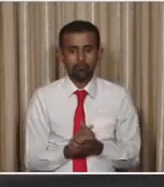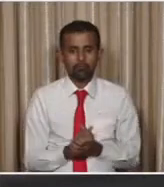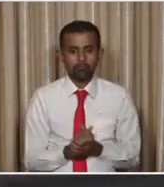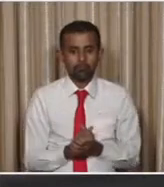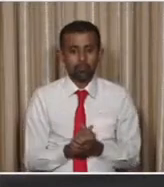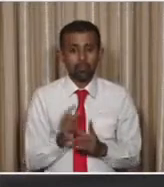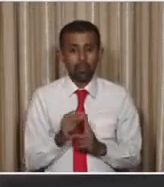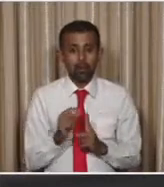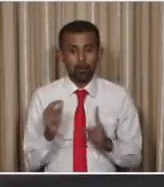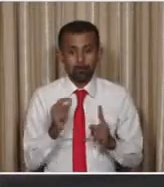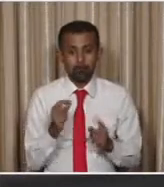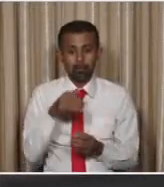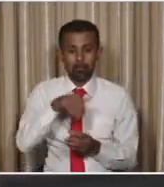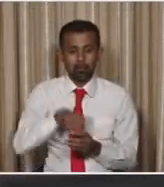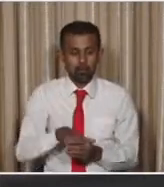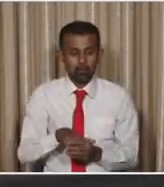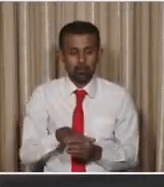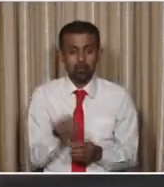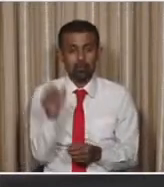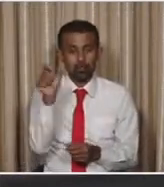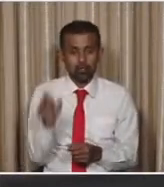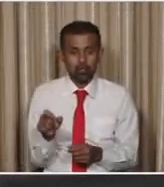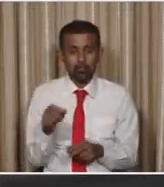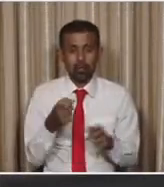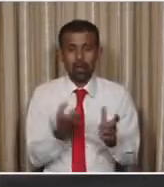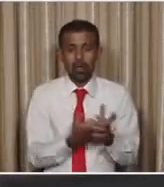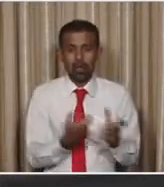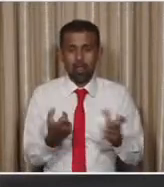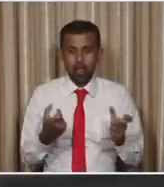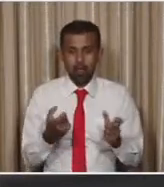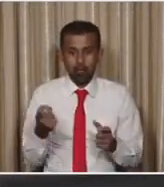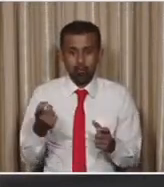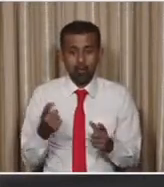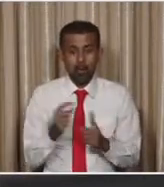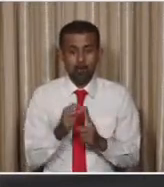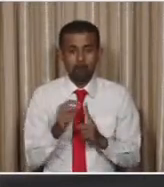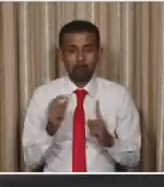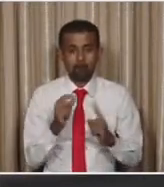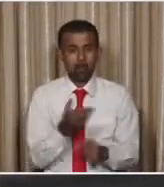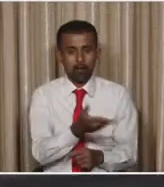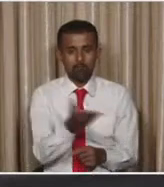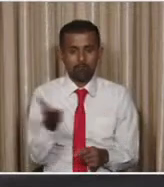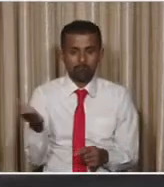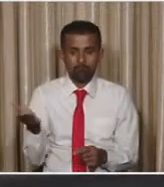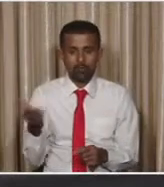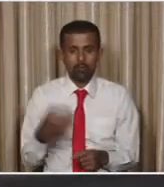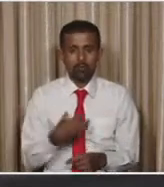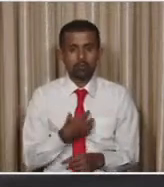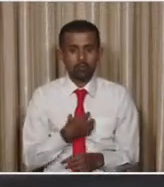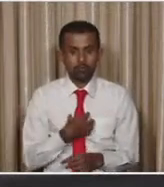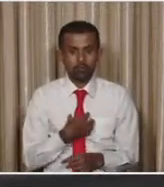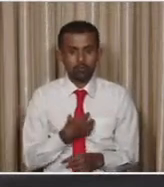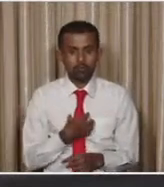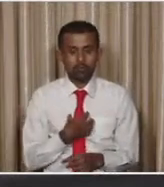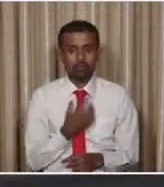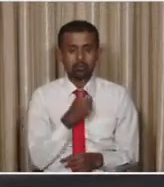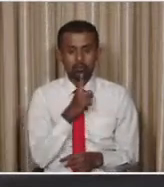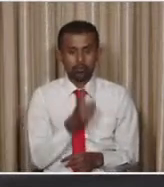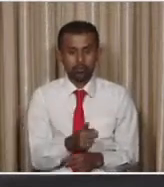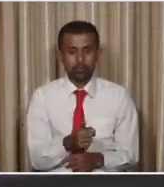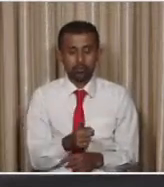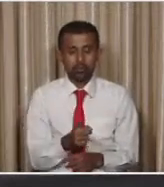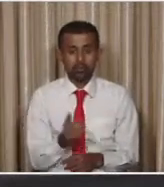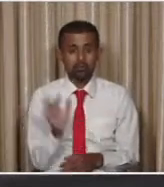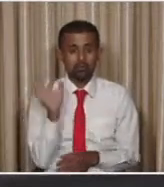මේ පාර්ලිමේන්තුව තුල එතුමාගේ ඥාතීන් විය යුතුව තිබුණේ මේ ගරු මන්ත්‍රීවරුන්. හැබැයි කනගාටුවෙන් වුණත් කියන්න ඕනේ